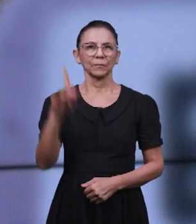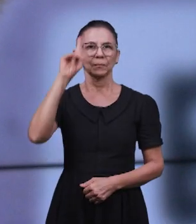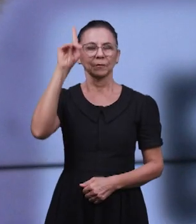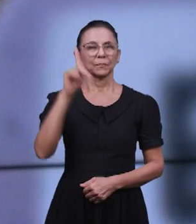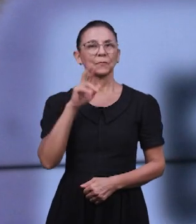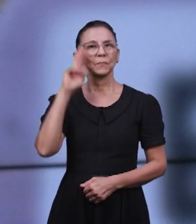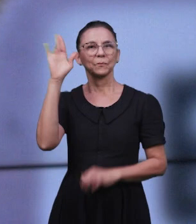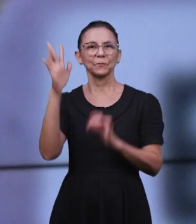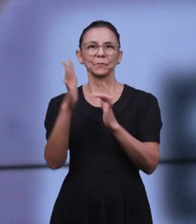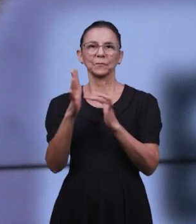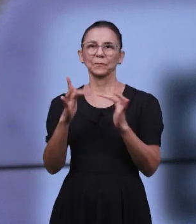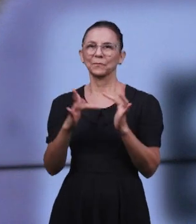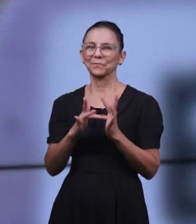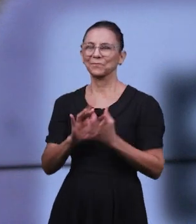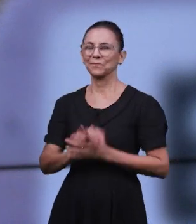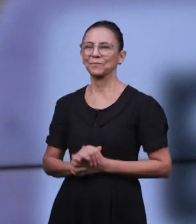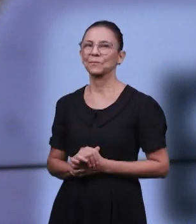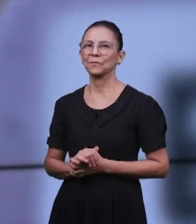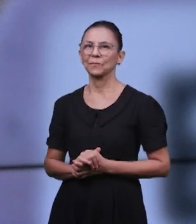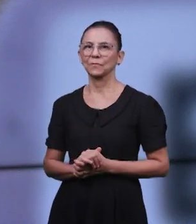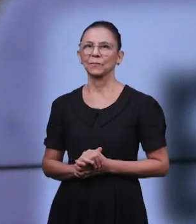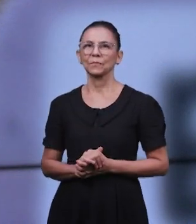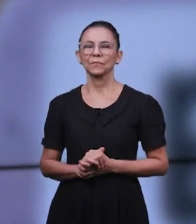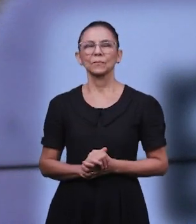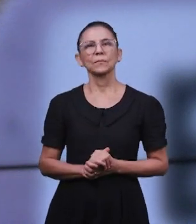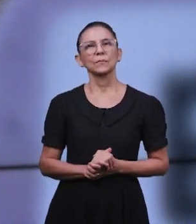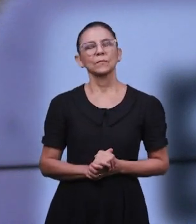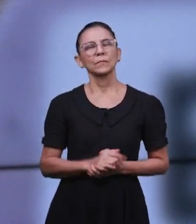La paix du Seigneur Jésus.